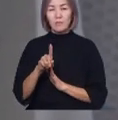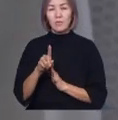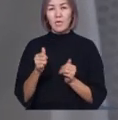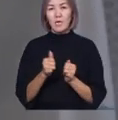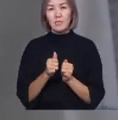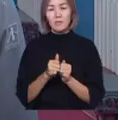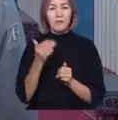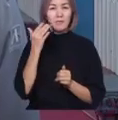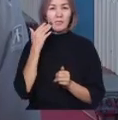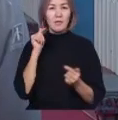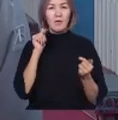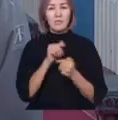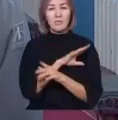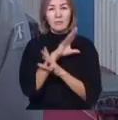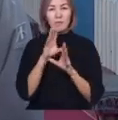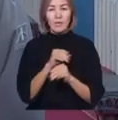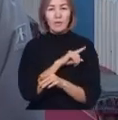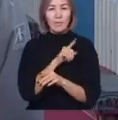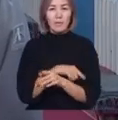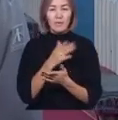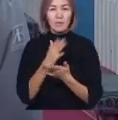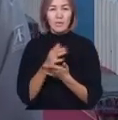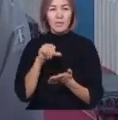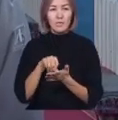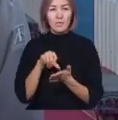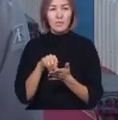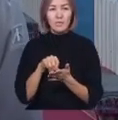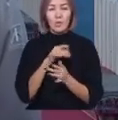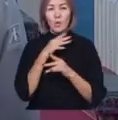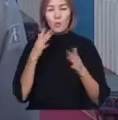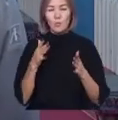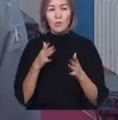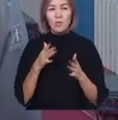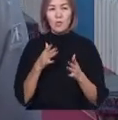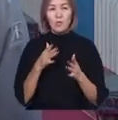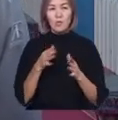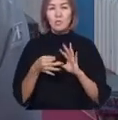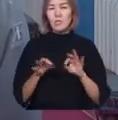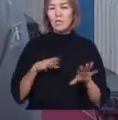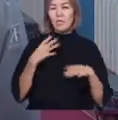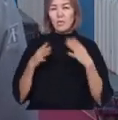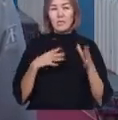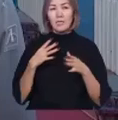Қасында өте қарсыласларын қасып келеткен көп, жақсы дайындалады.